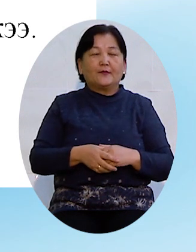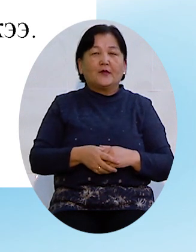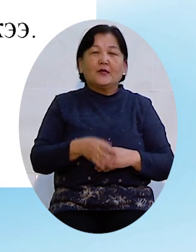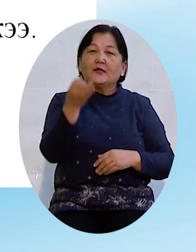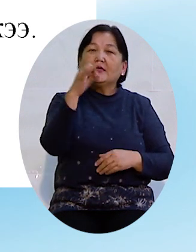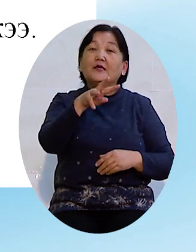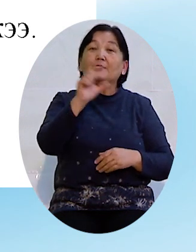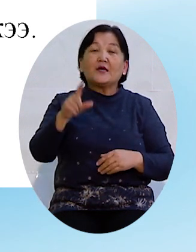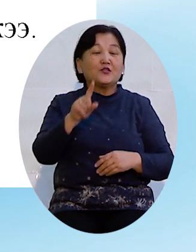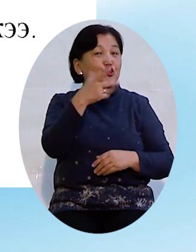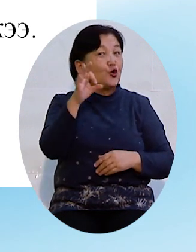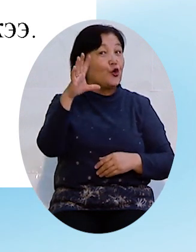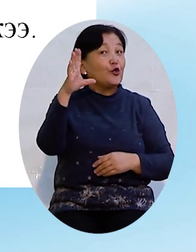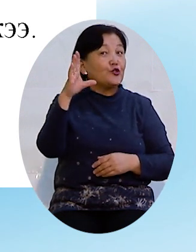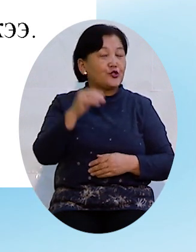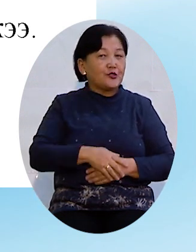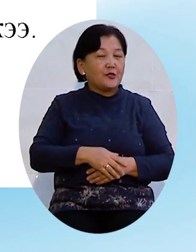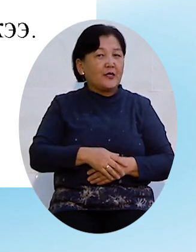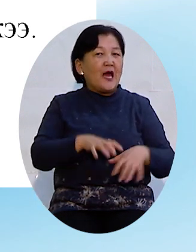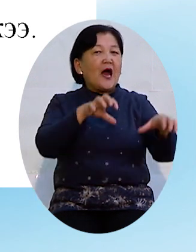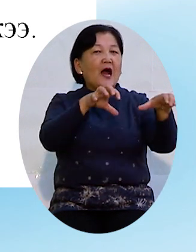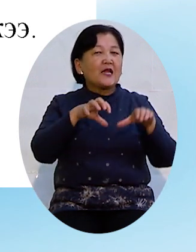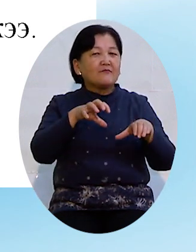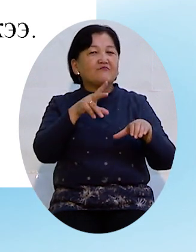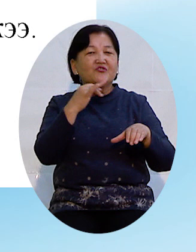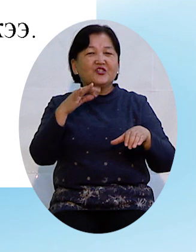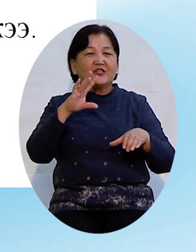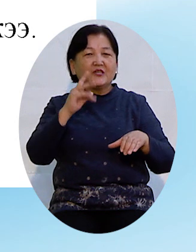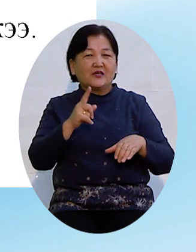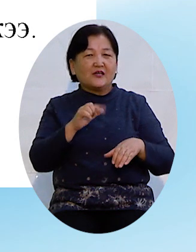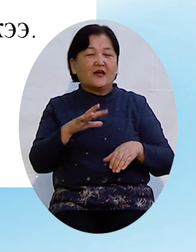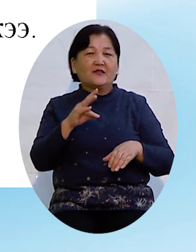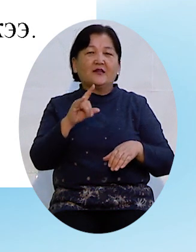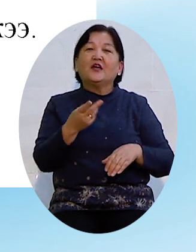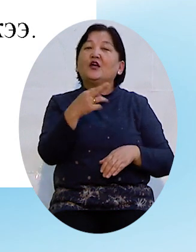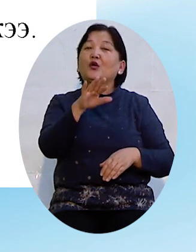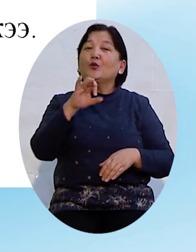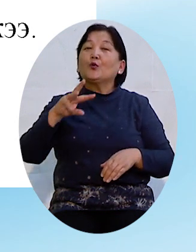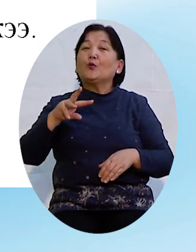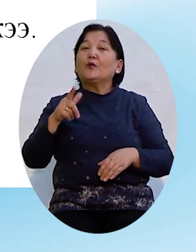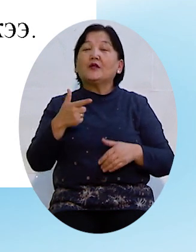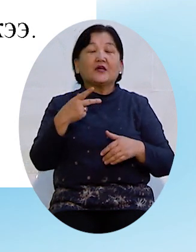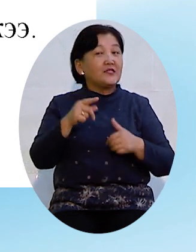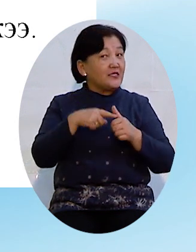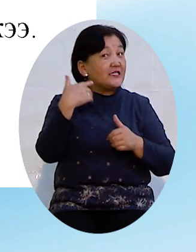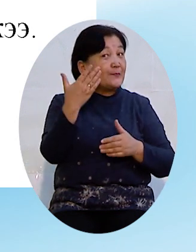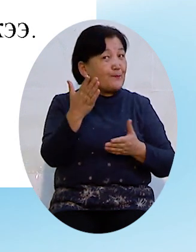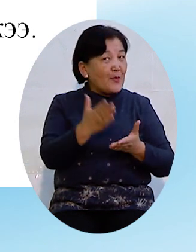Ийм учраас л зохиолч харамчихны дуйл гэж нэрлэжээ.